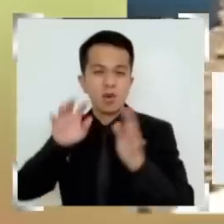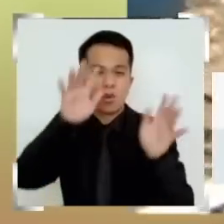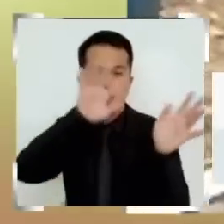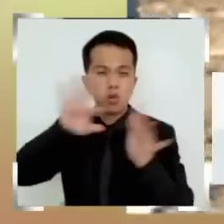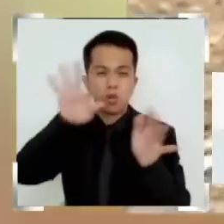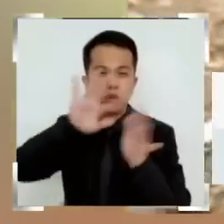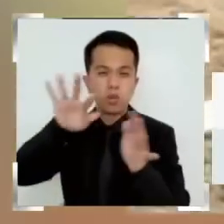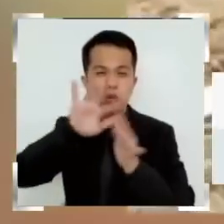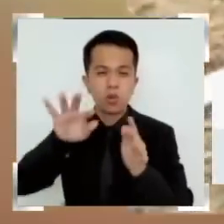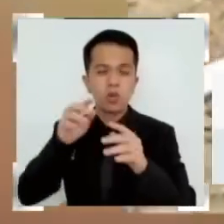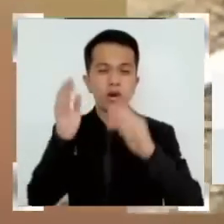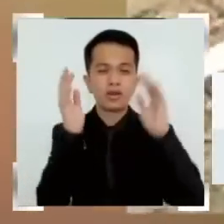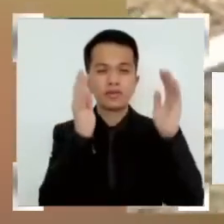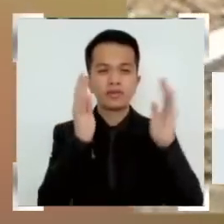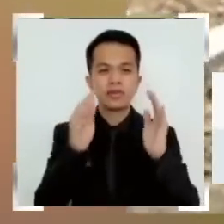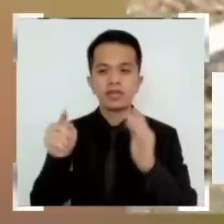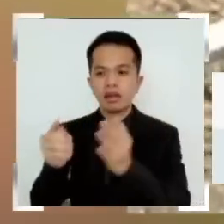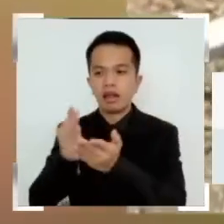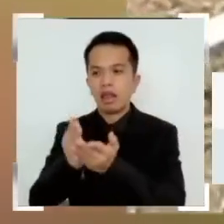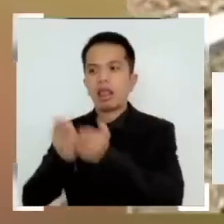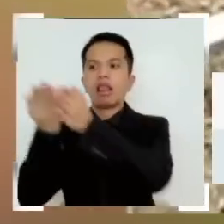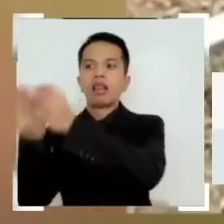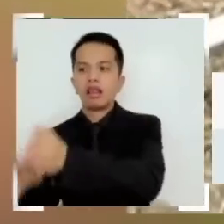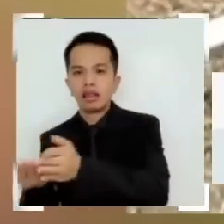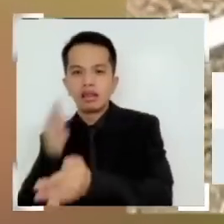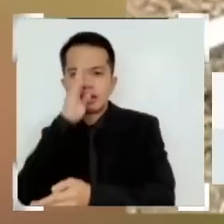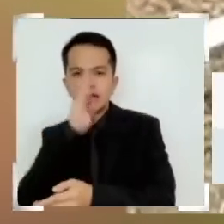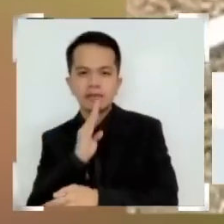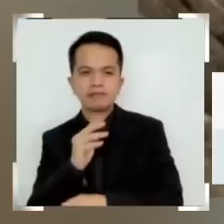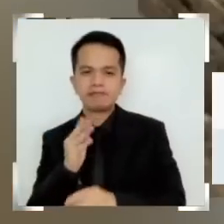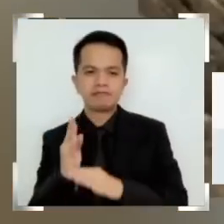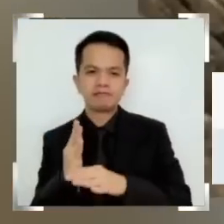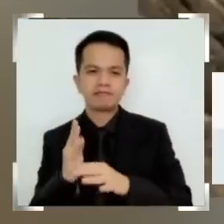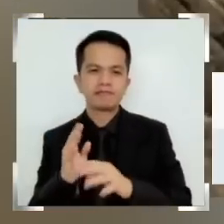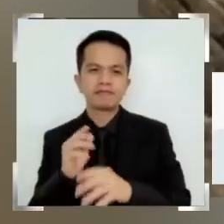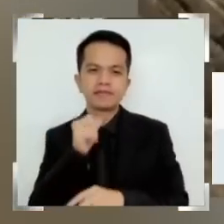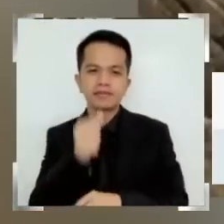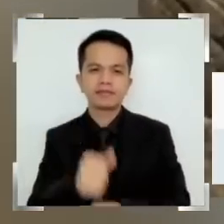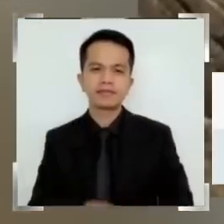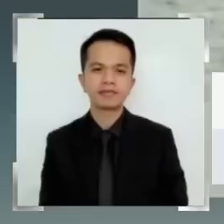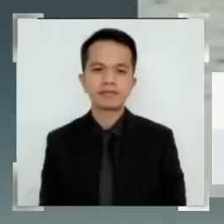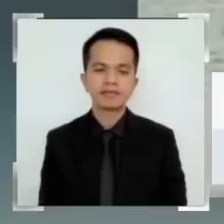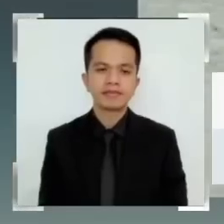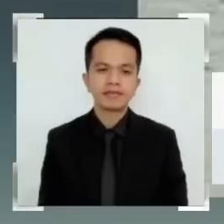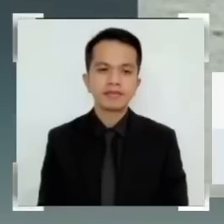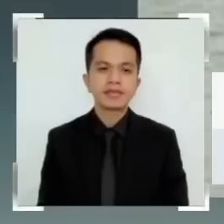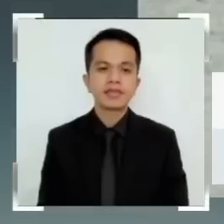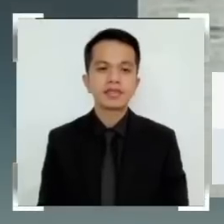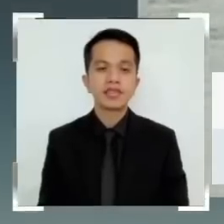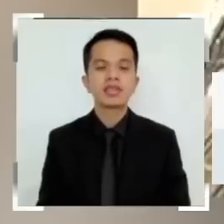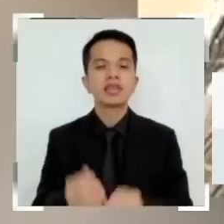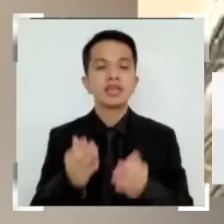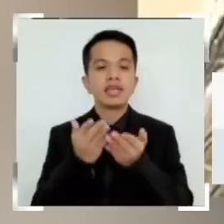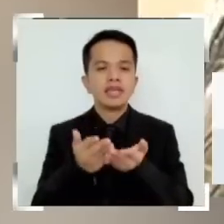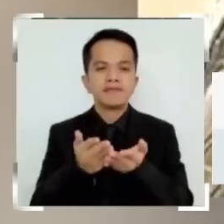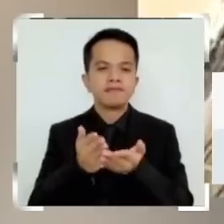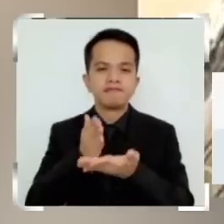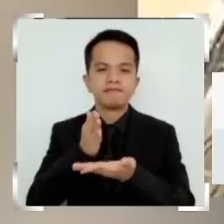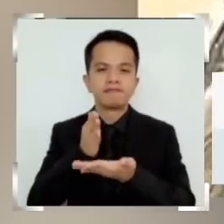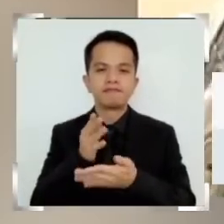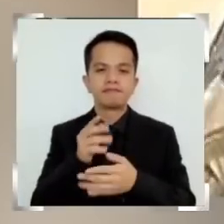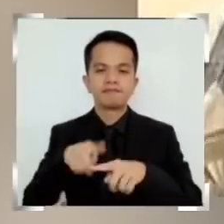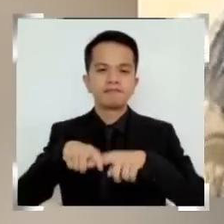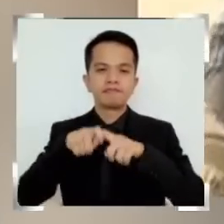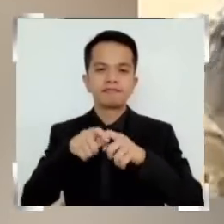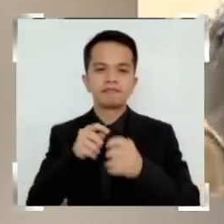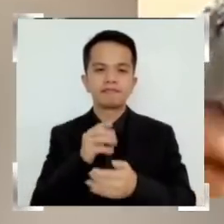bagyo ay hindi masira at matangay ang kani-kanilang mga bangka. Hindi na rin bumiyahe ang mga fishing vessel. Wala na pong